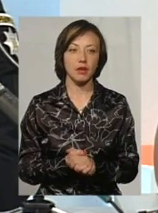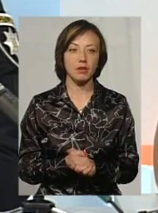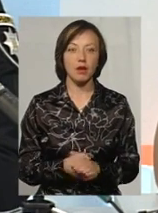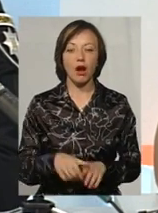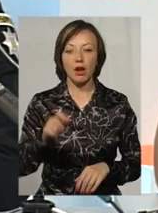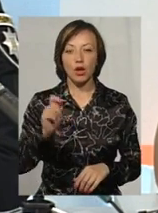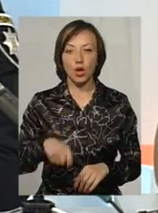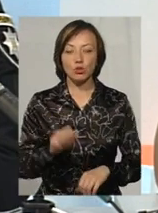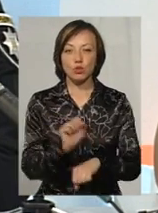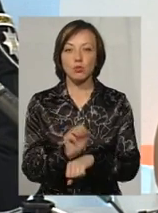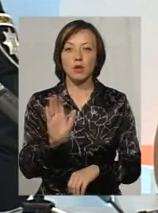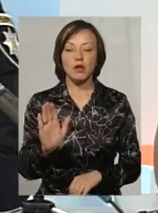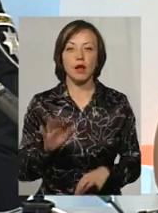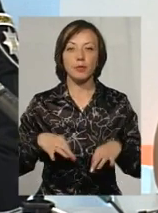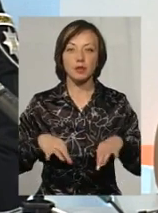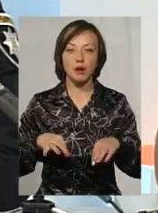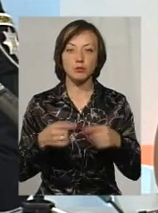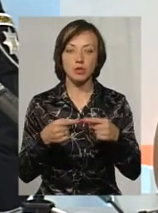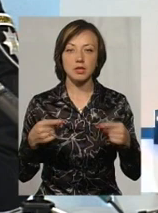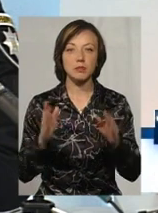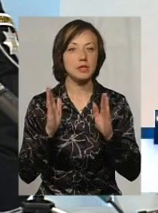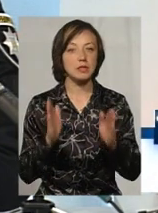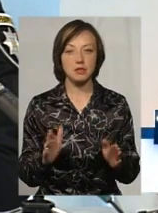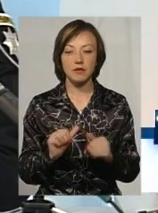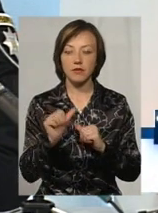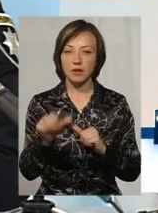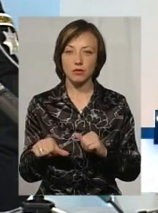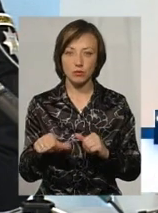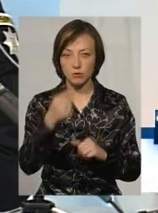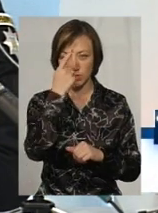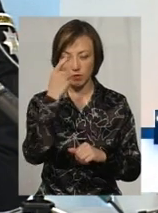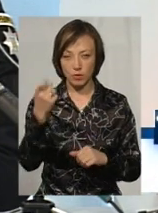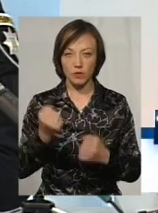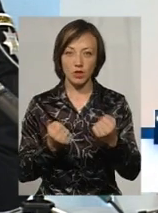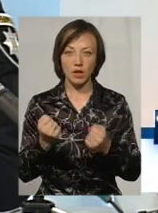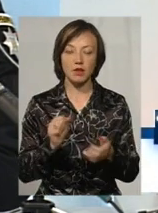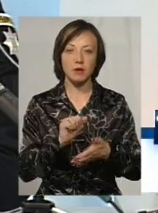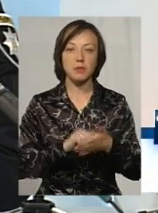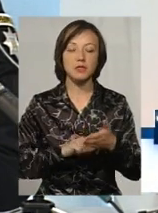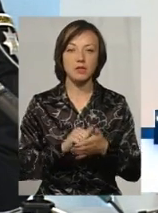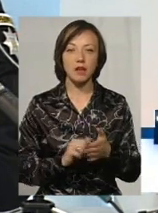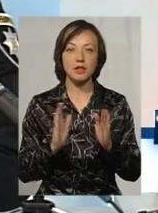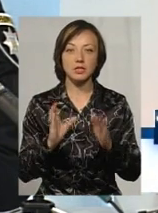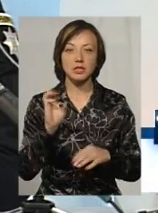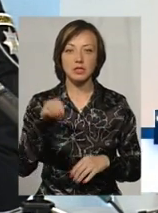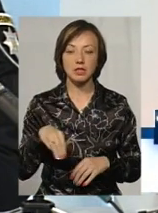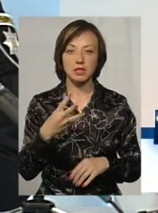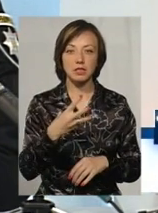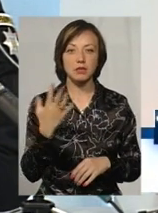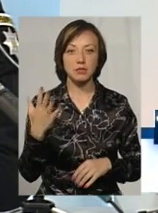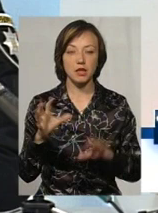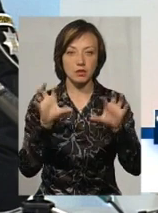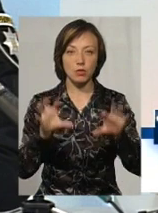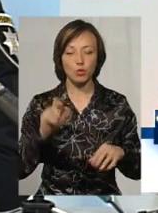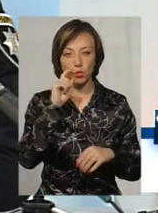Зупиняємо транспортні засоби виключно, також хочу всіх водіїв повідомити, виключно на підставі лише статті 35